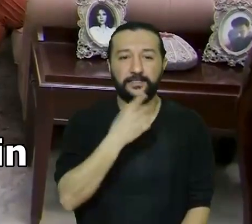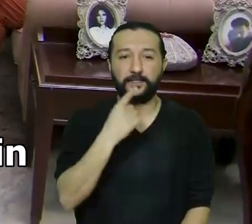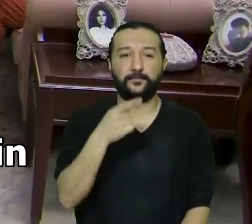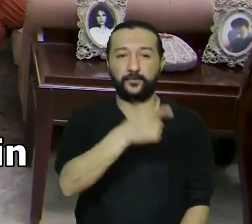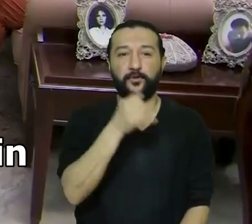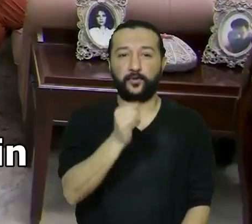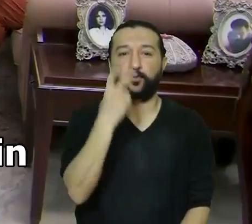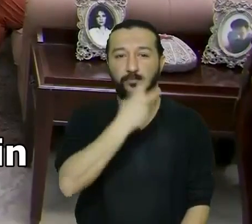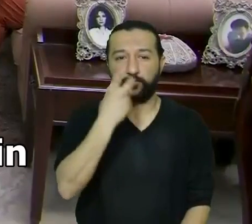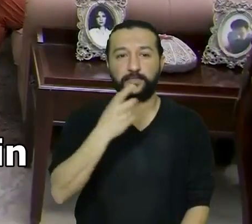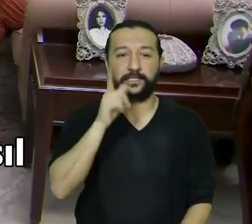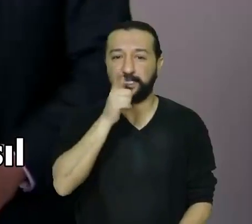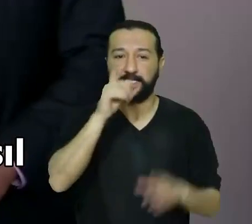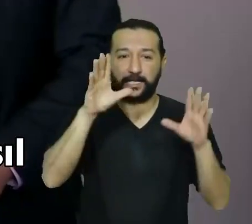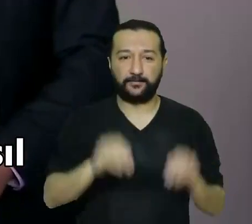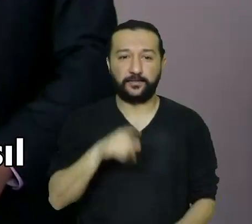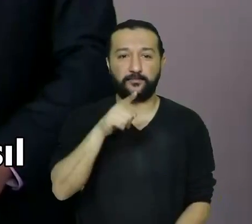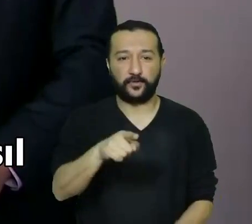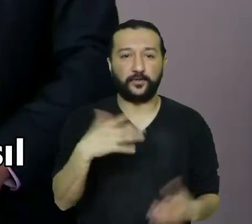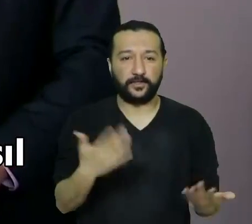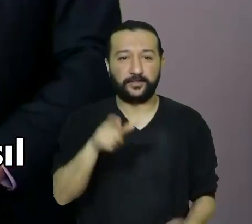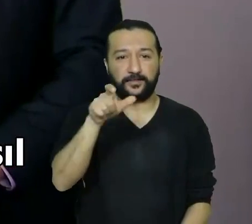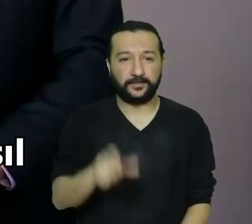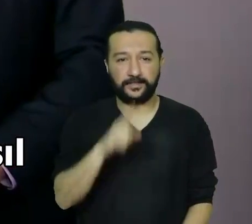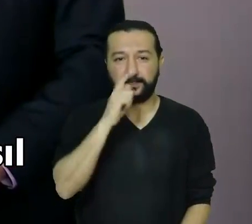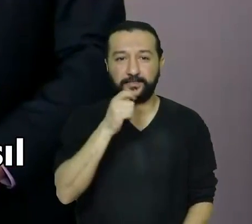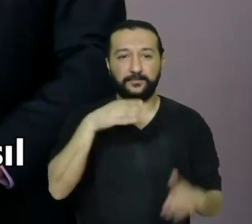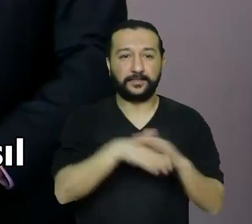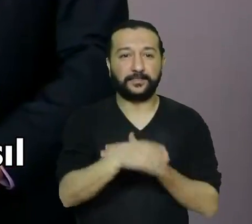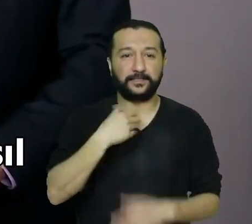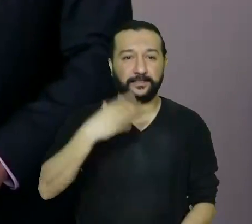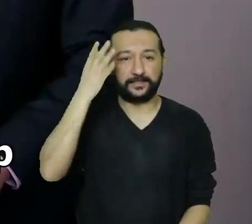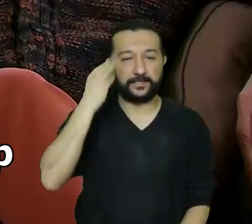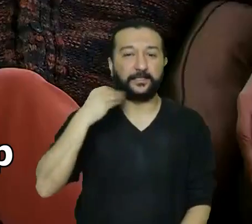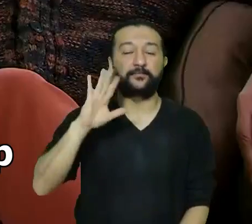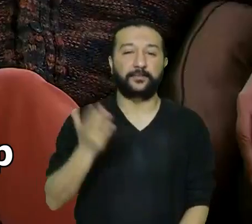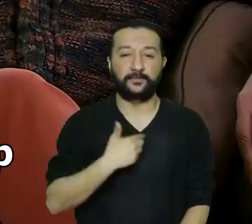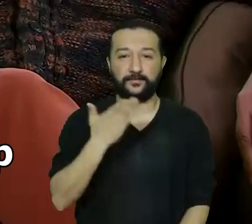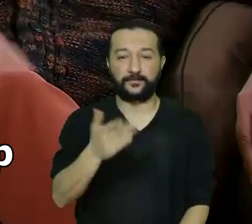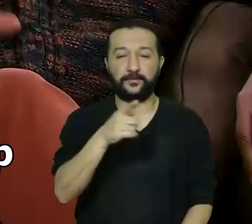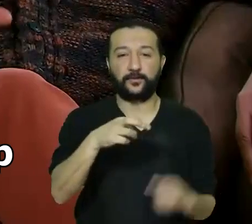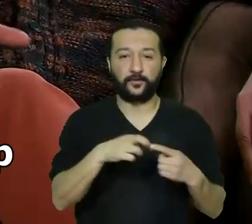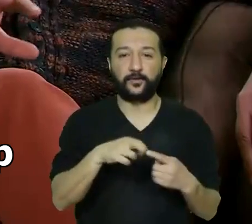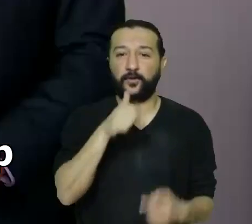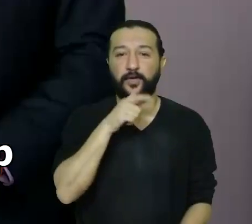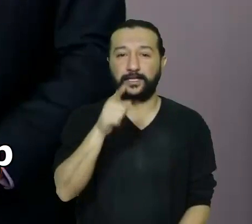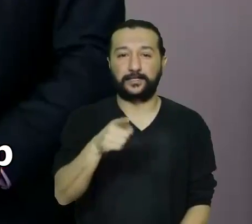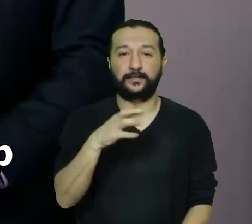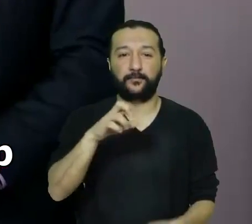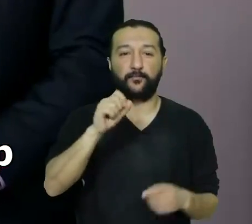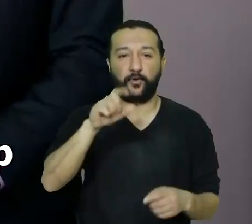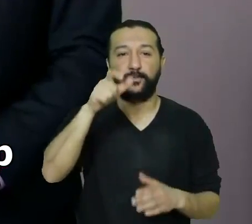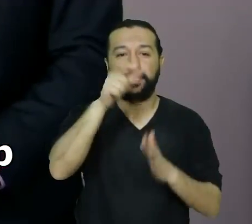etsem şu kötü müziğin sesini kısar mısınız? Bu adam pop listesine nasıl girmiş anlamadım yani. Rüyam o adam zaten